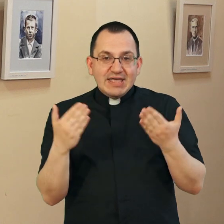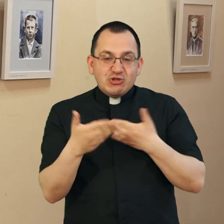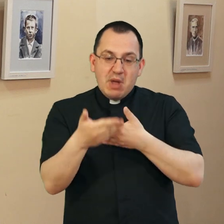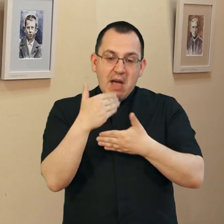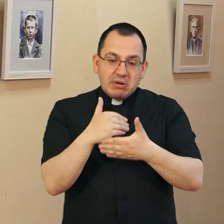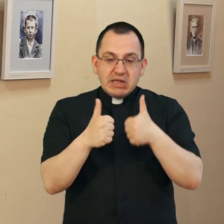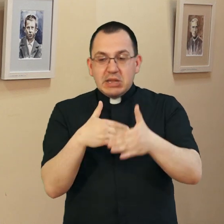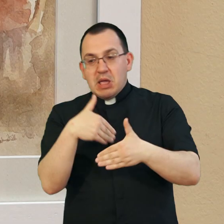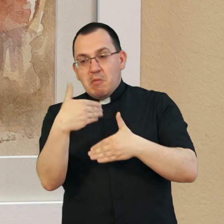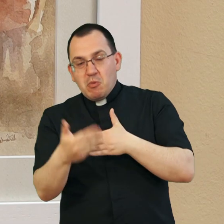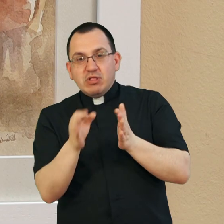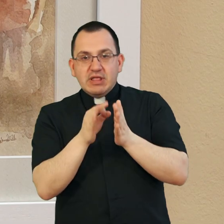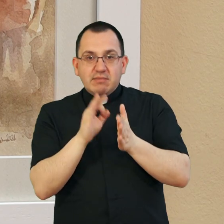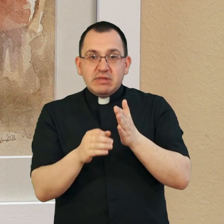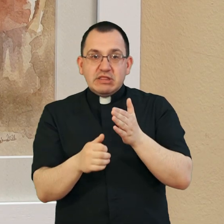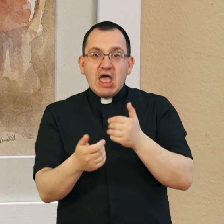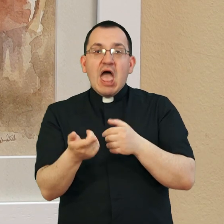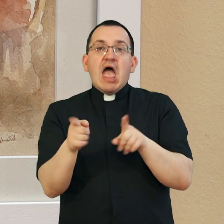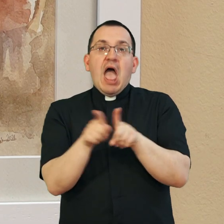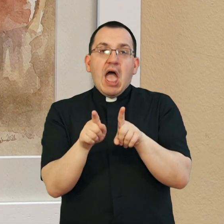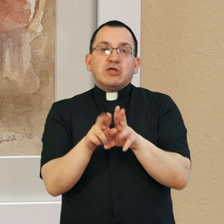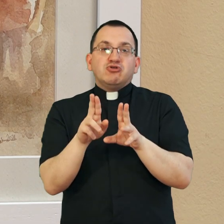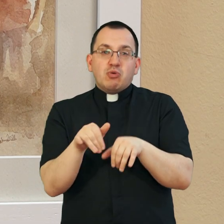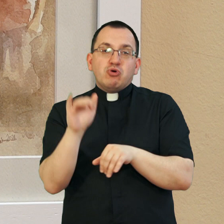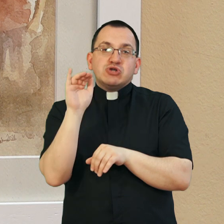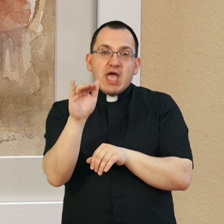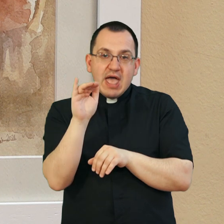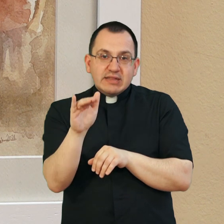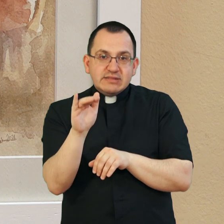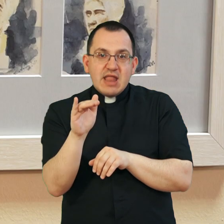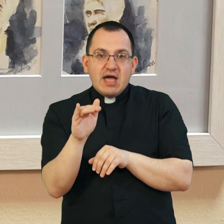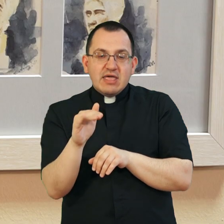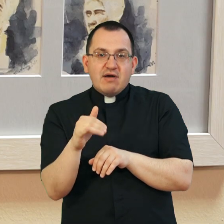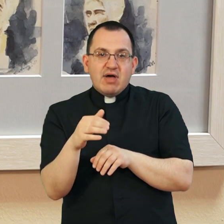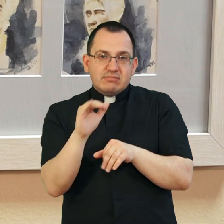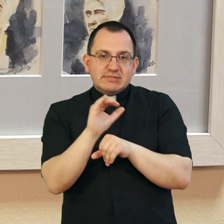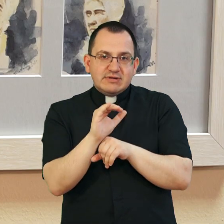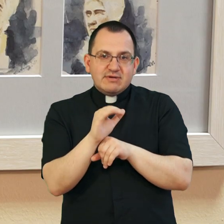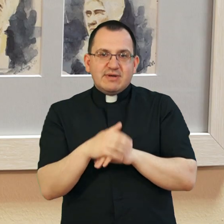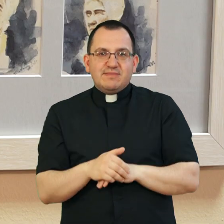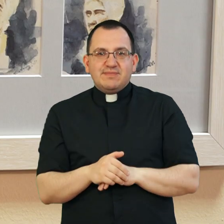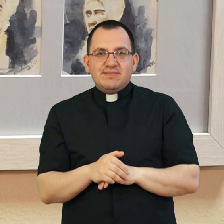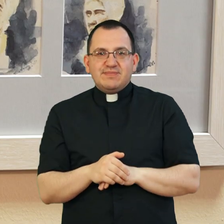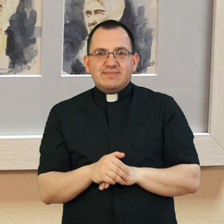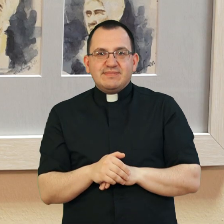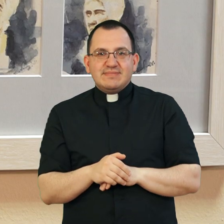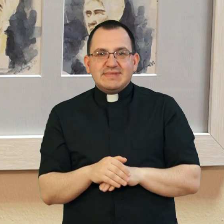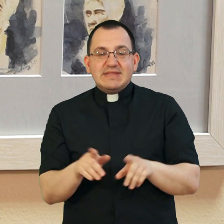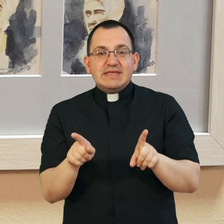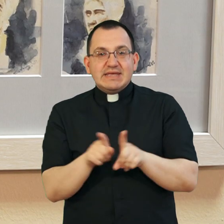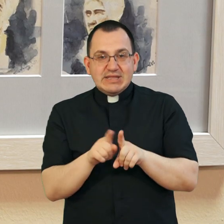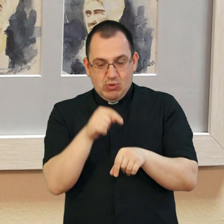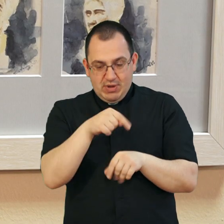u Koprivnici, a mogući su i grupni posjeti za koje je potrebno najaviti se u župu. Izložba Eve Vukine bit